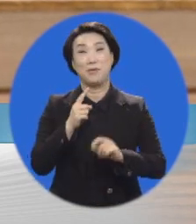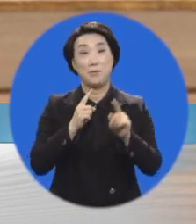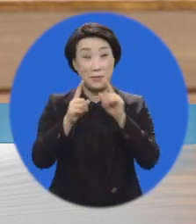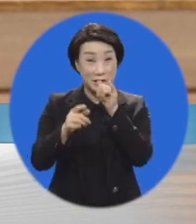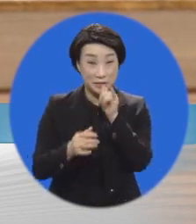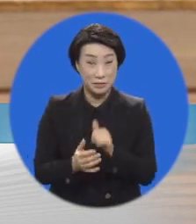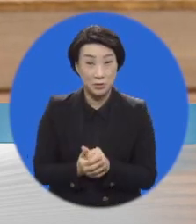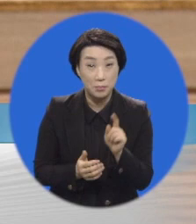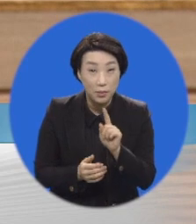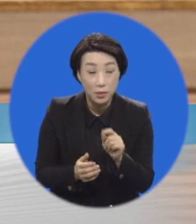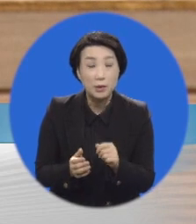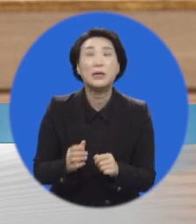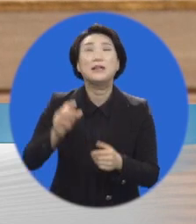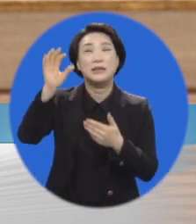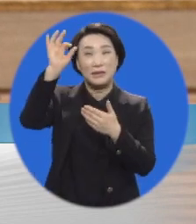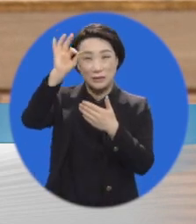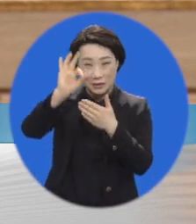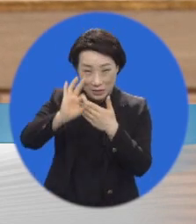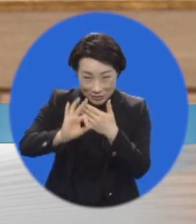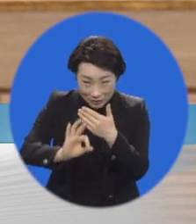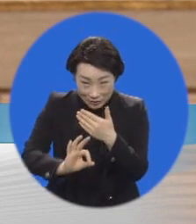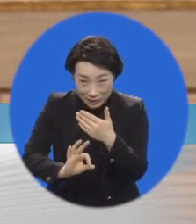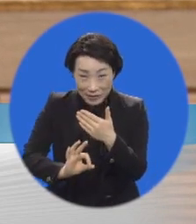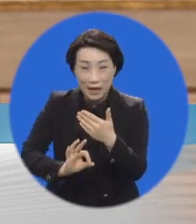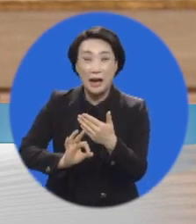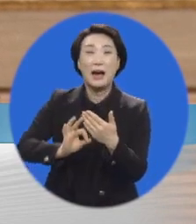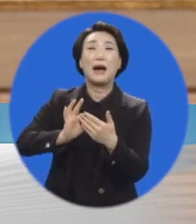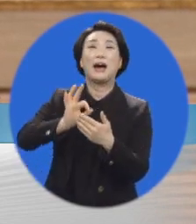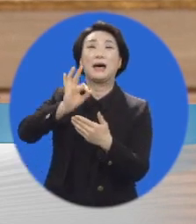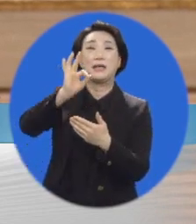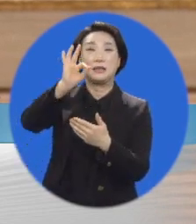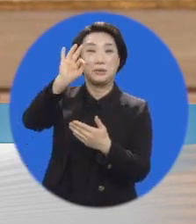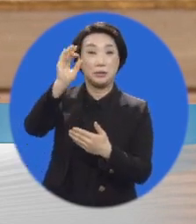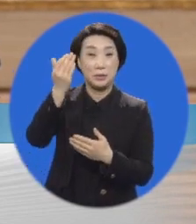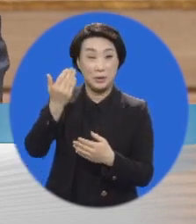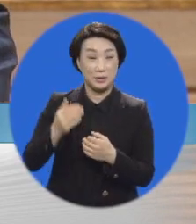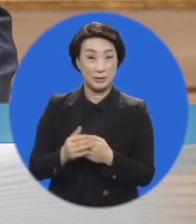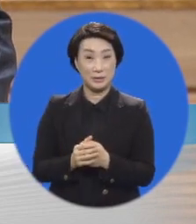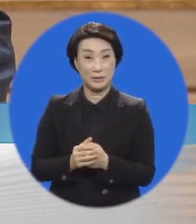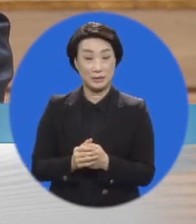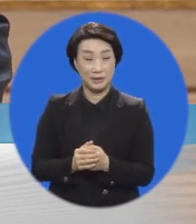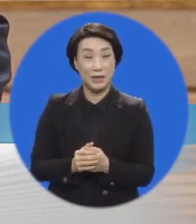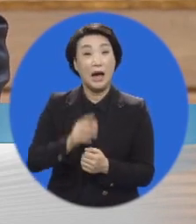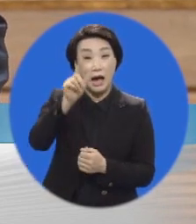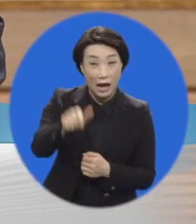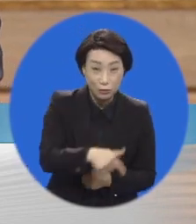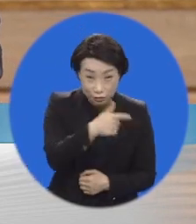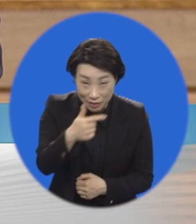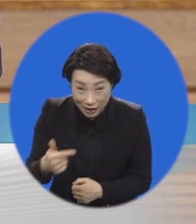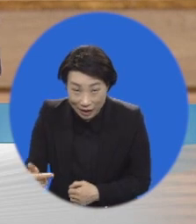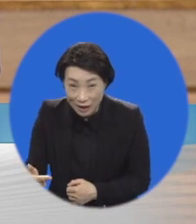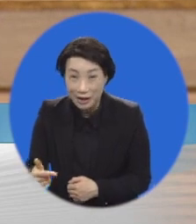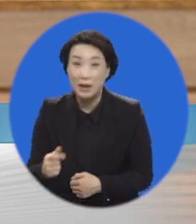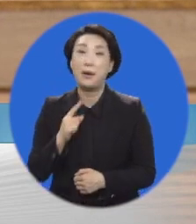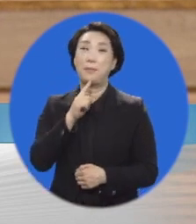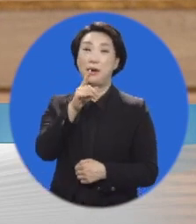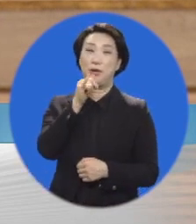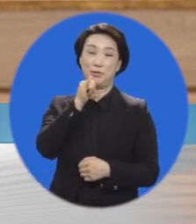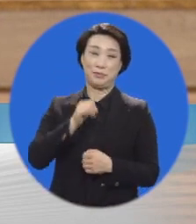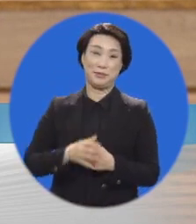말씀이 저녁이 되고 아침이 되니 하루라 그렇게